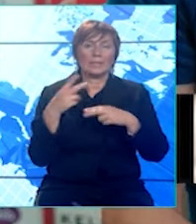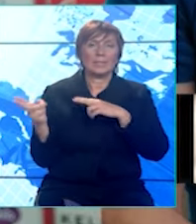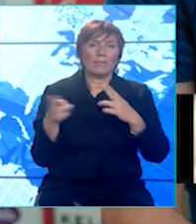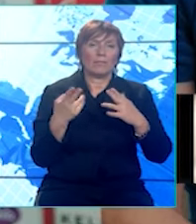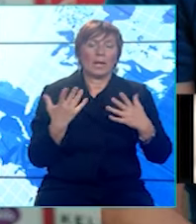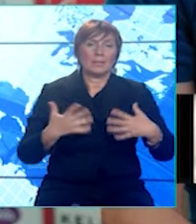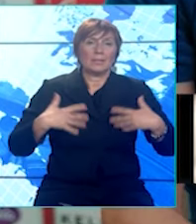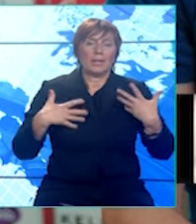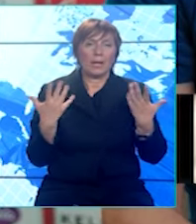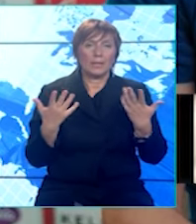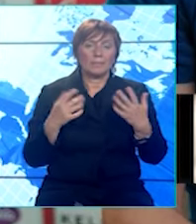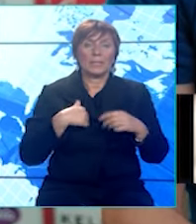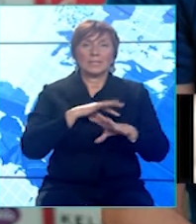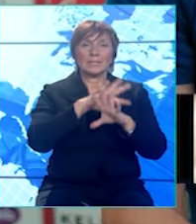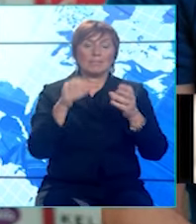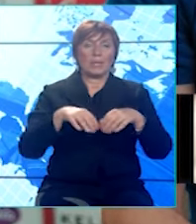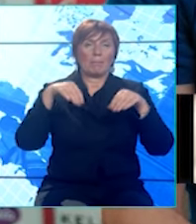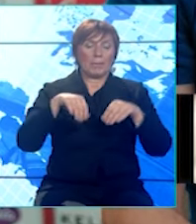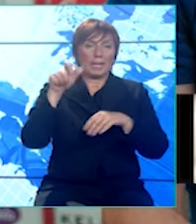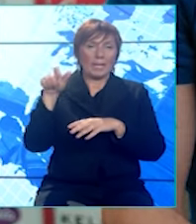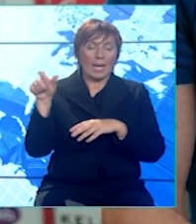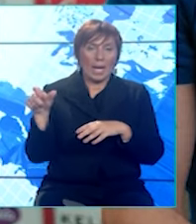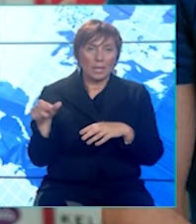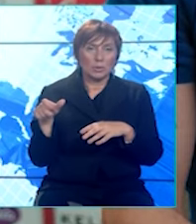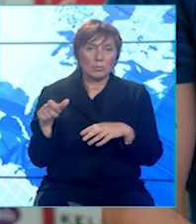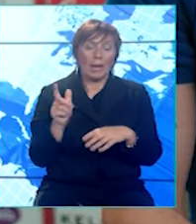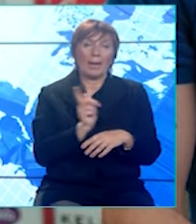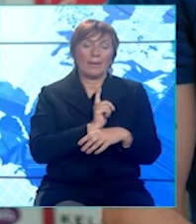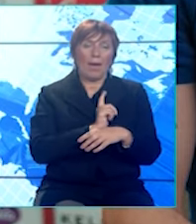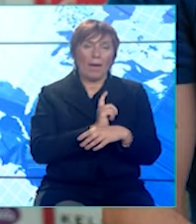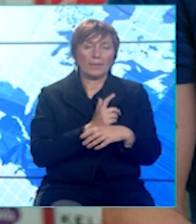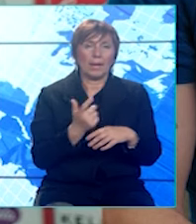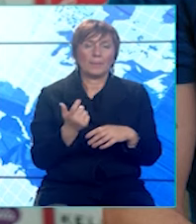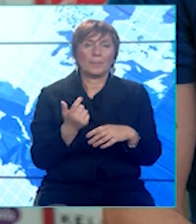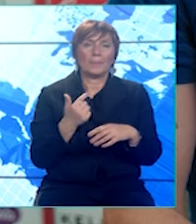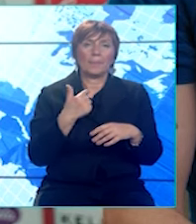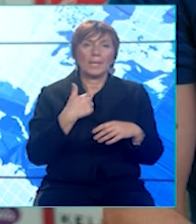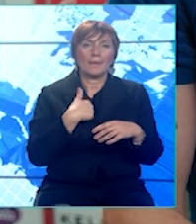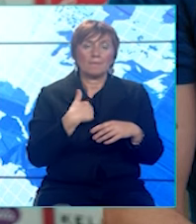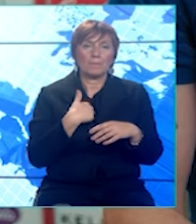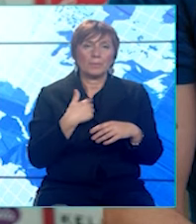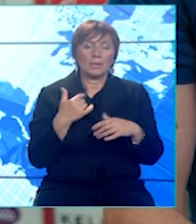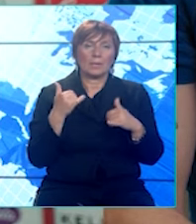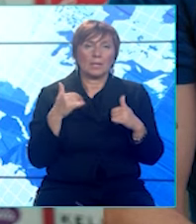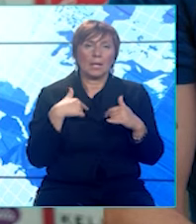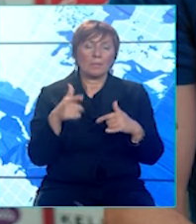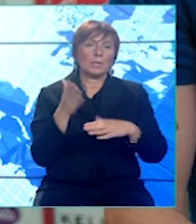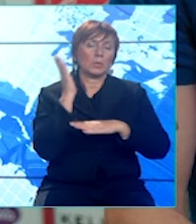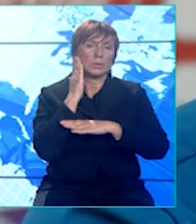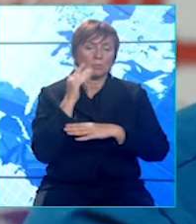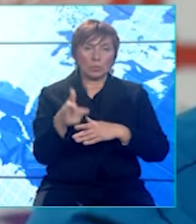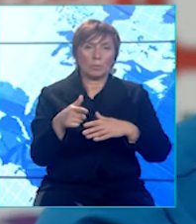narod svima navijačima i nama isto i da damo se od sebi da to